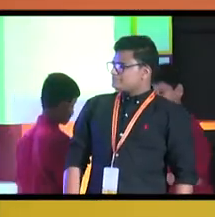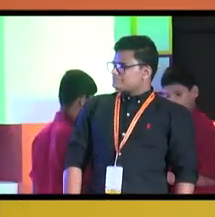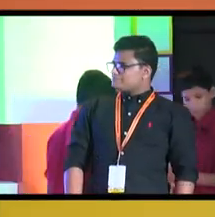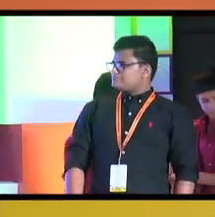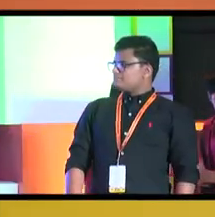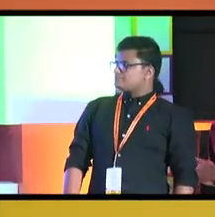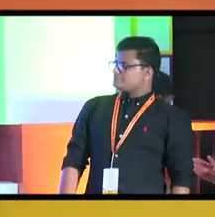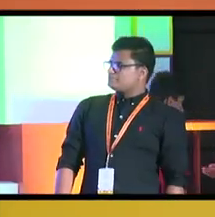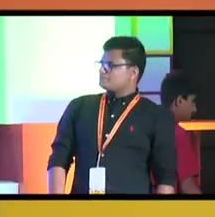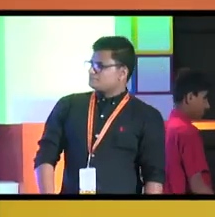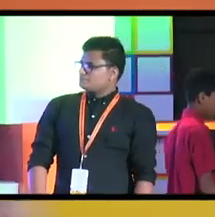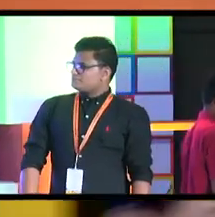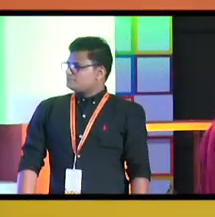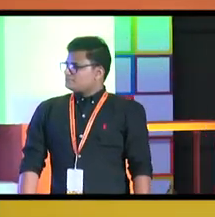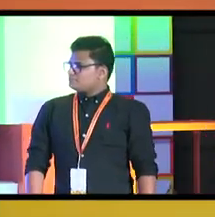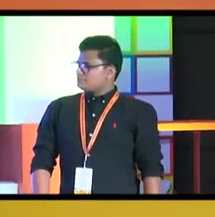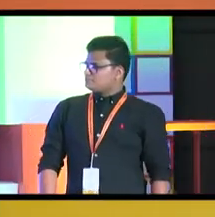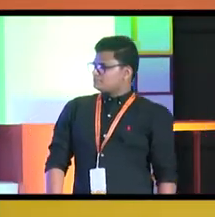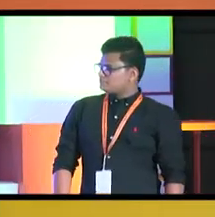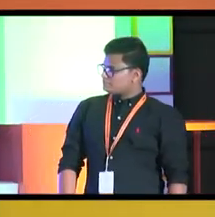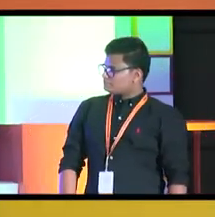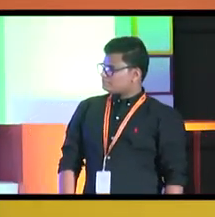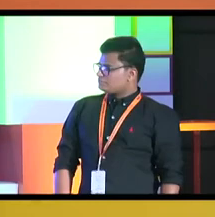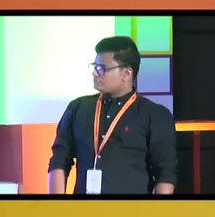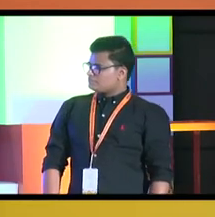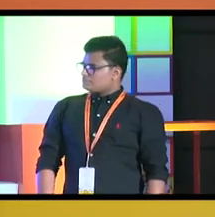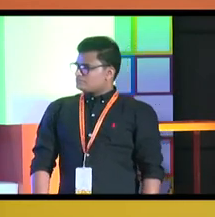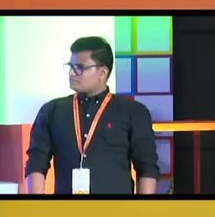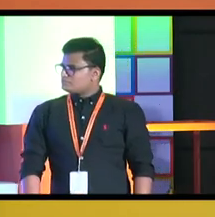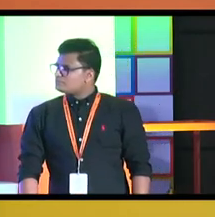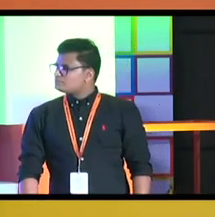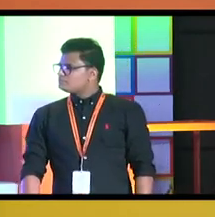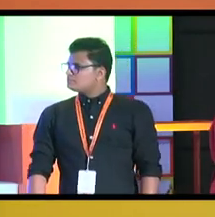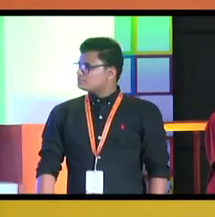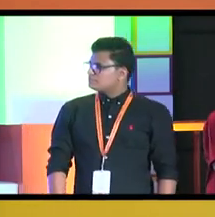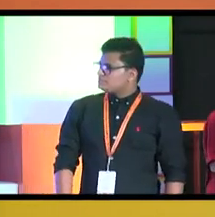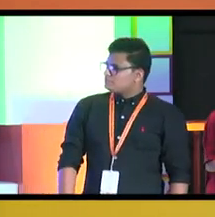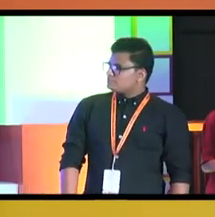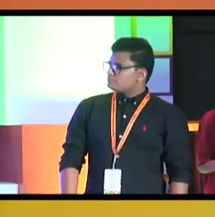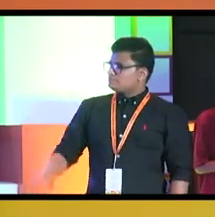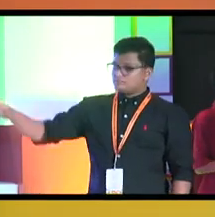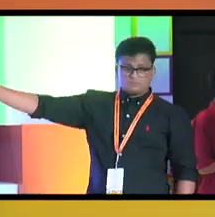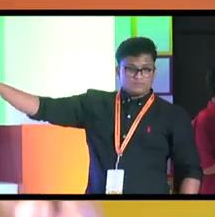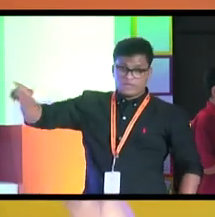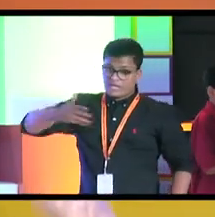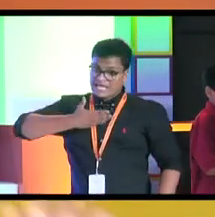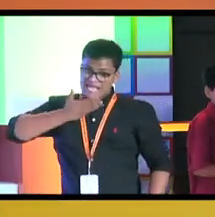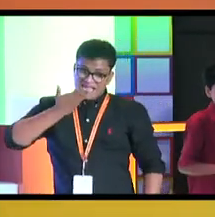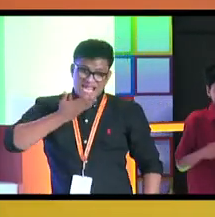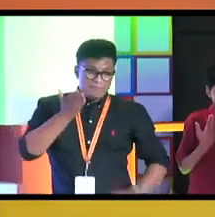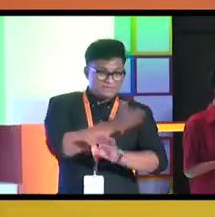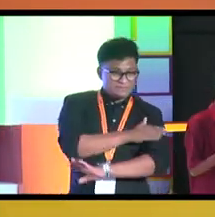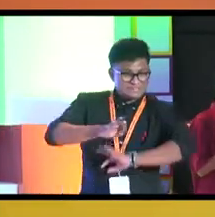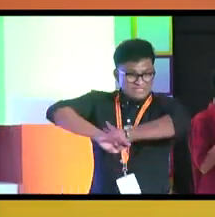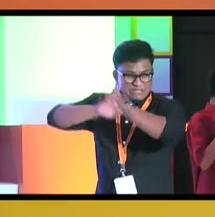और अब अगला जादू. एक बार फिर मैं आपको बता दूं कि ये कुछ भी हमने तैयार नहीं किया है, ये सब इन